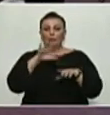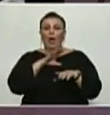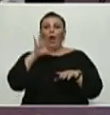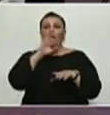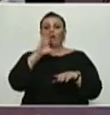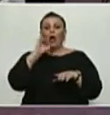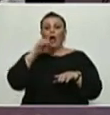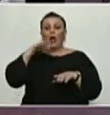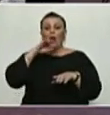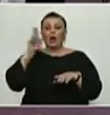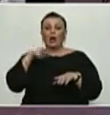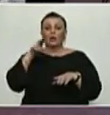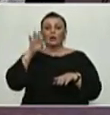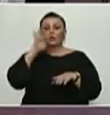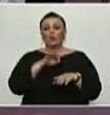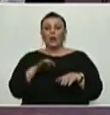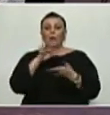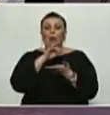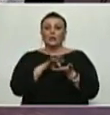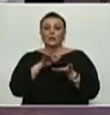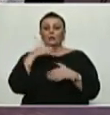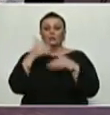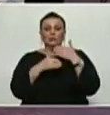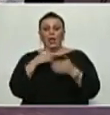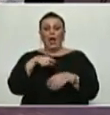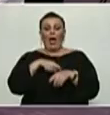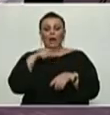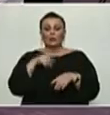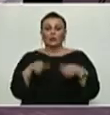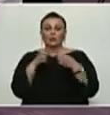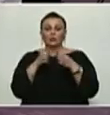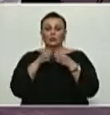əlaqələndirmə mərkəzlərində 26 istiqamət üzrə həssas qrupun müraciətlərinə baxılır.